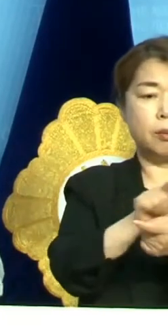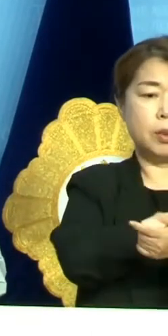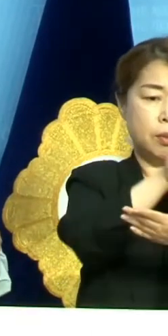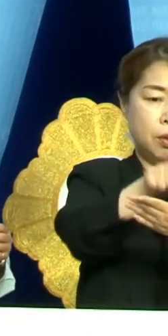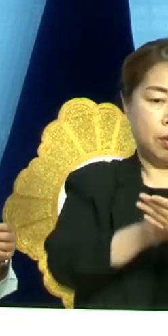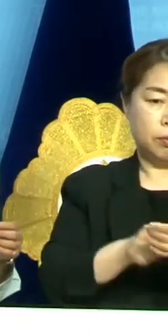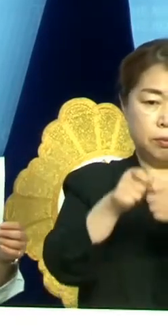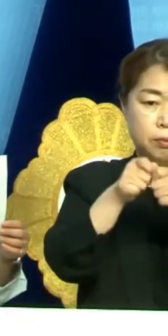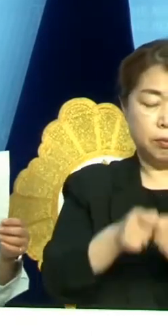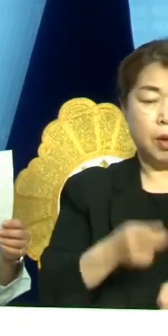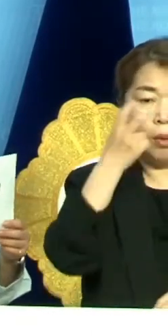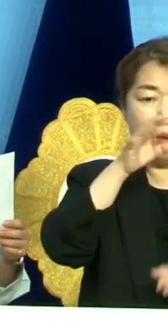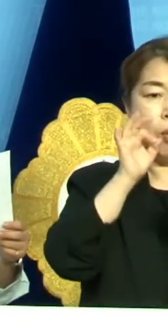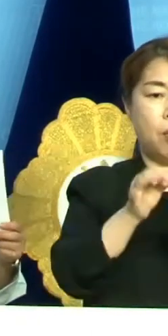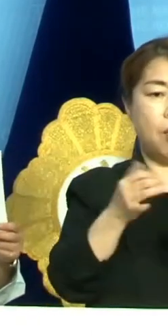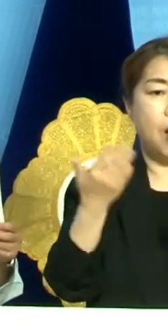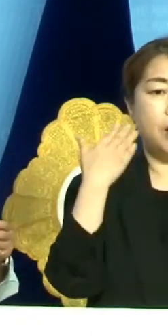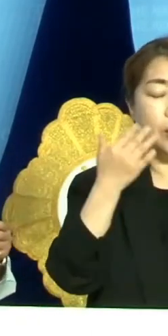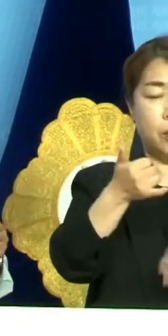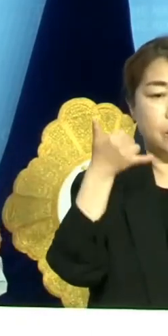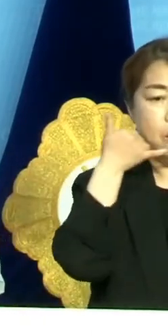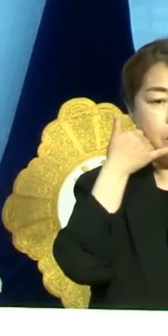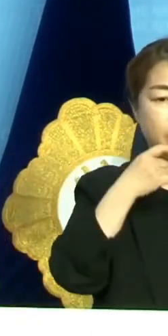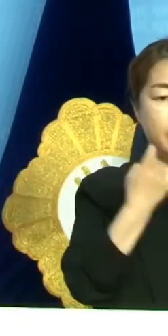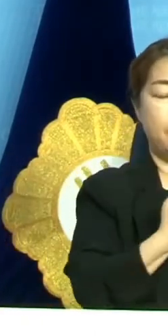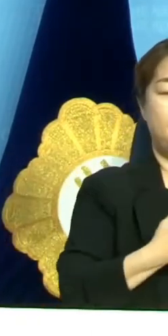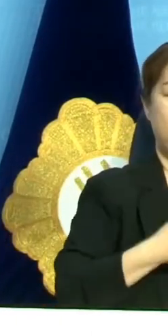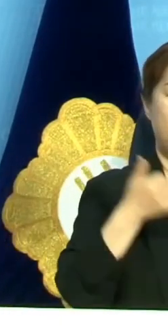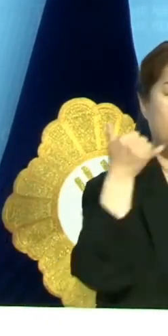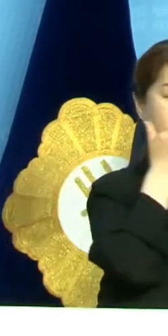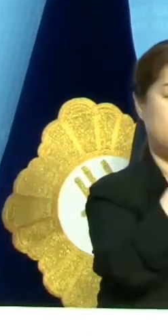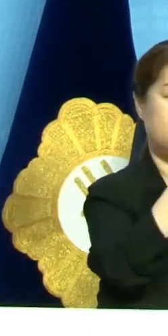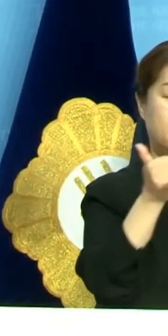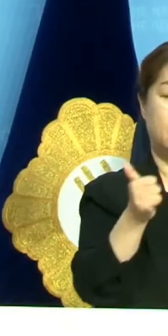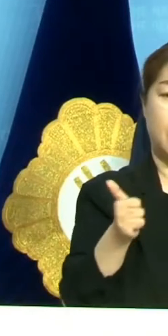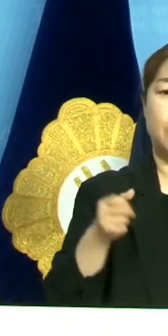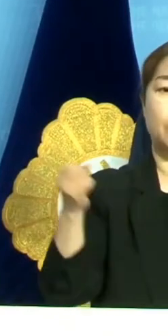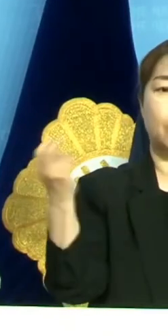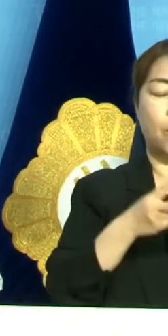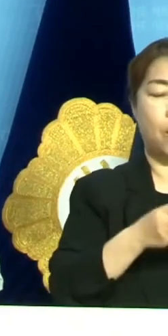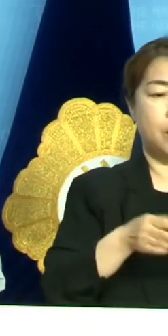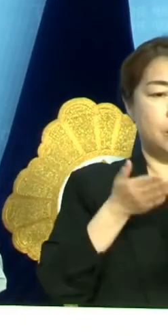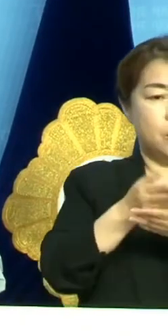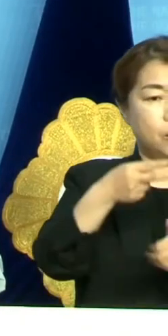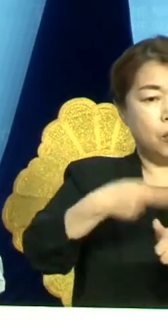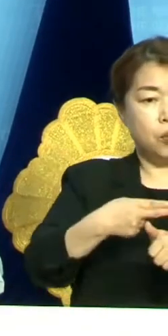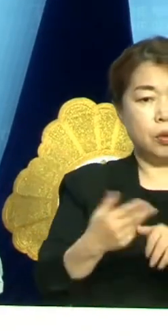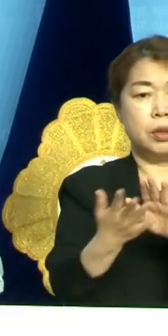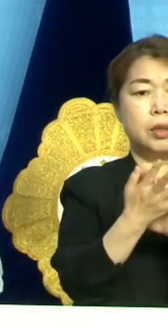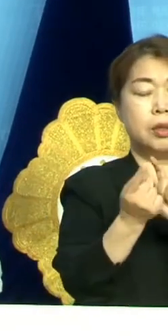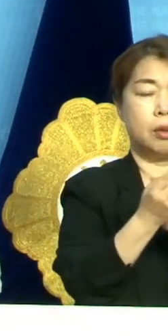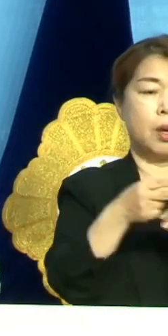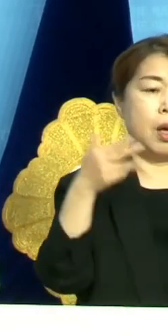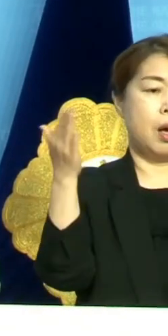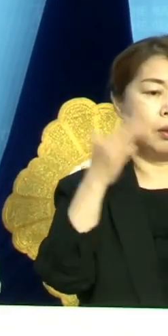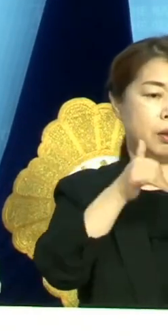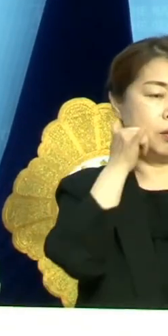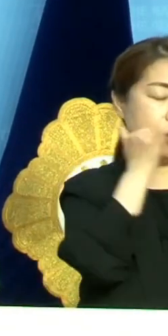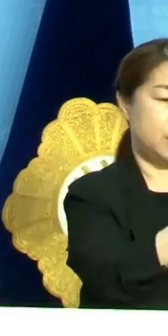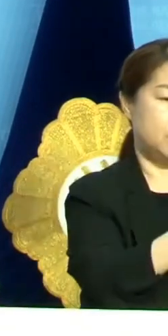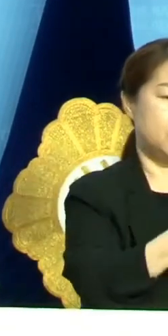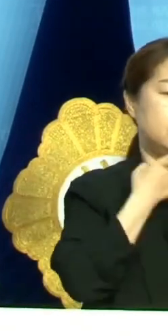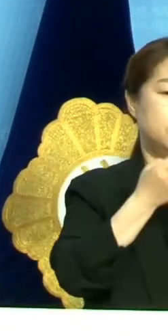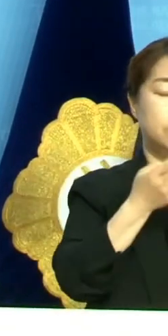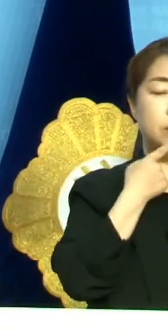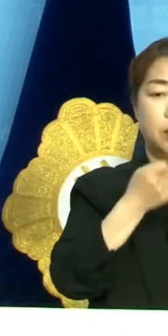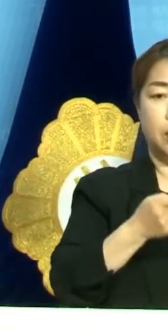추적해 학교 전화와 개인 번호로 직접 전화를 거는 일은 물론 전공 교수와 직접 학생 에게 전화를 걸어 취하라고 폭언을